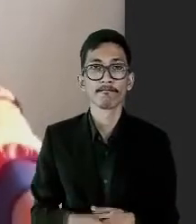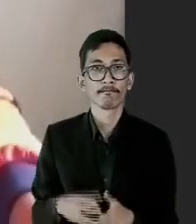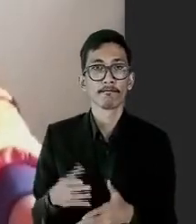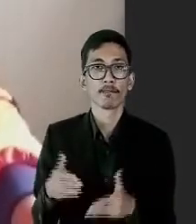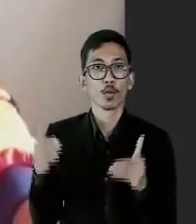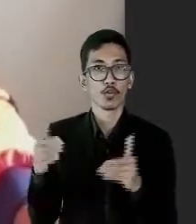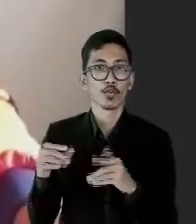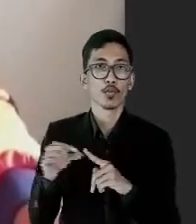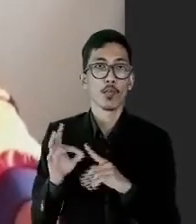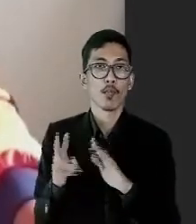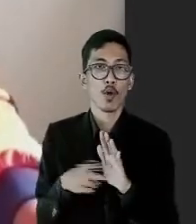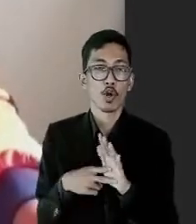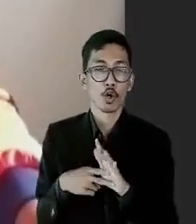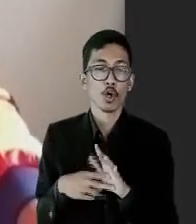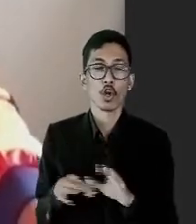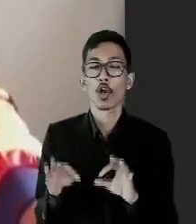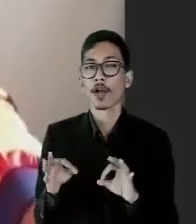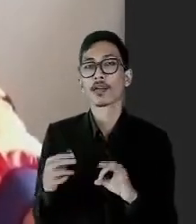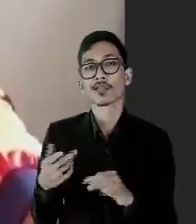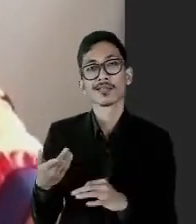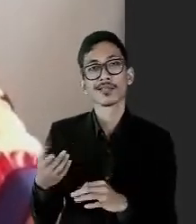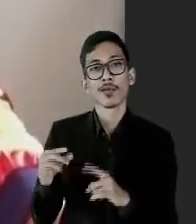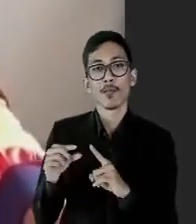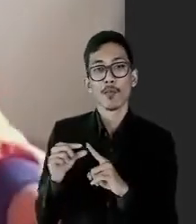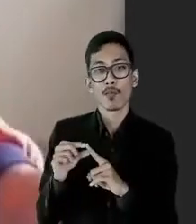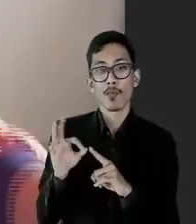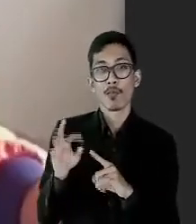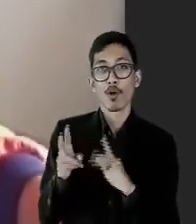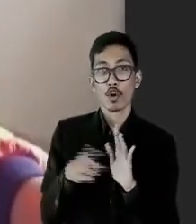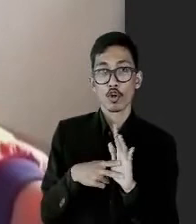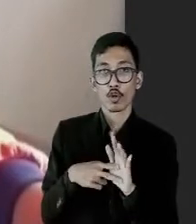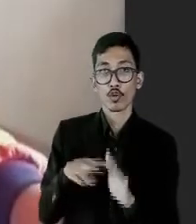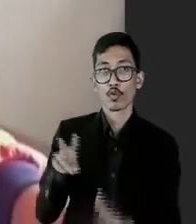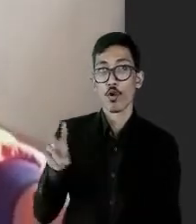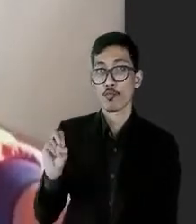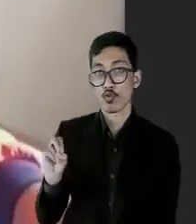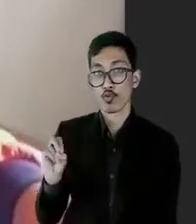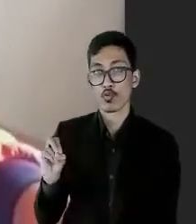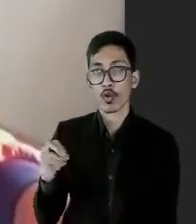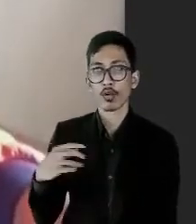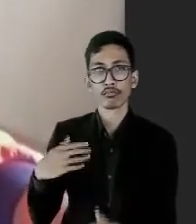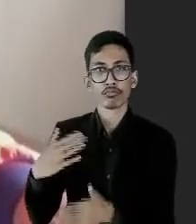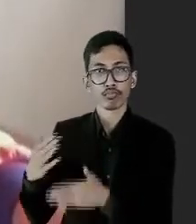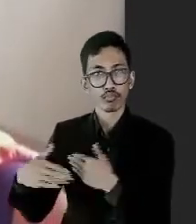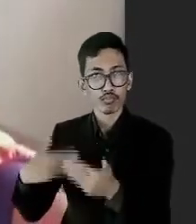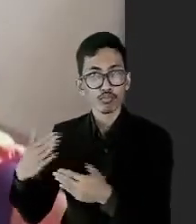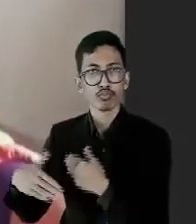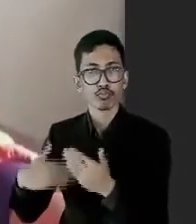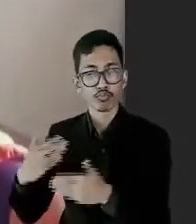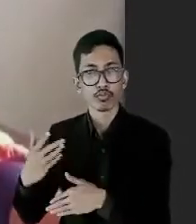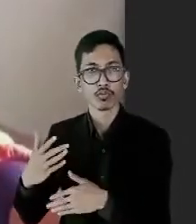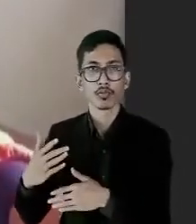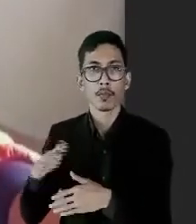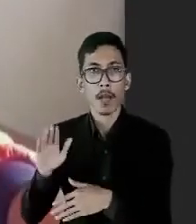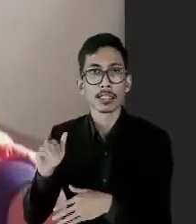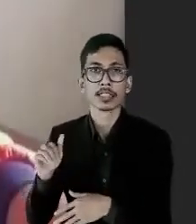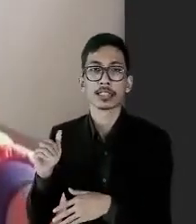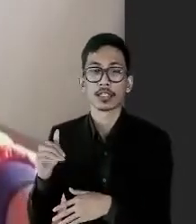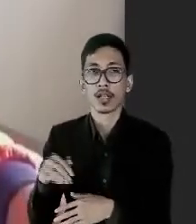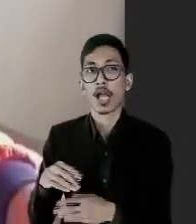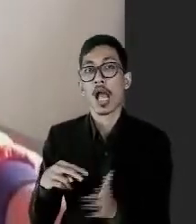PON, bahwa event Akbar PON 20 Papua sedang berlangsung saat ini. Ya, diharapkan